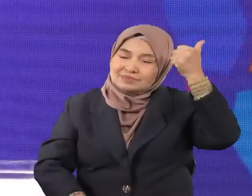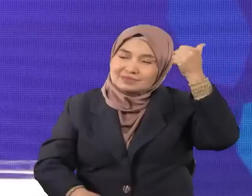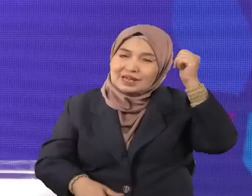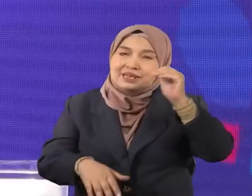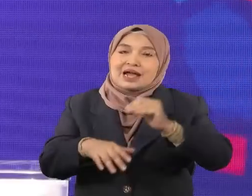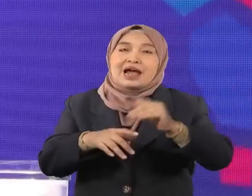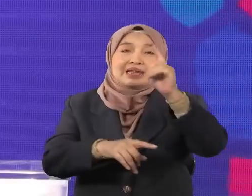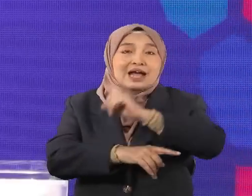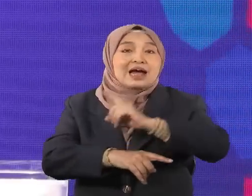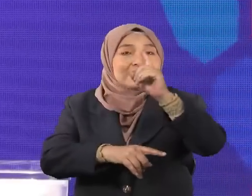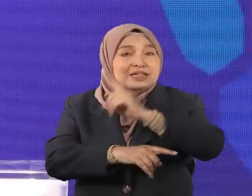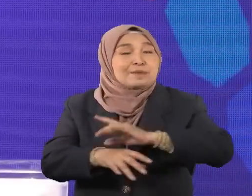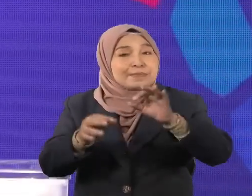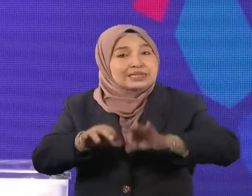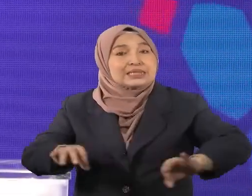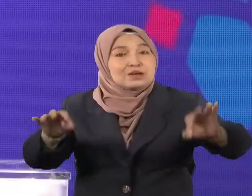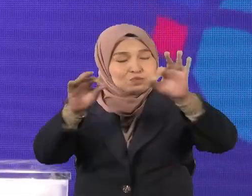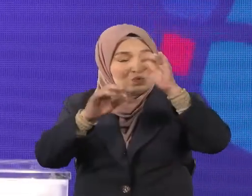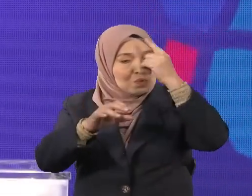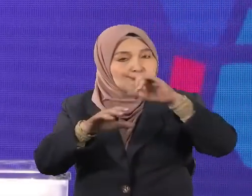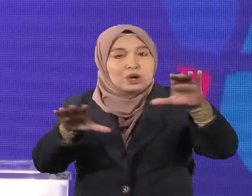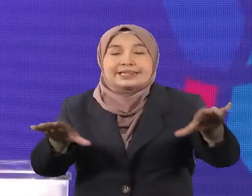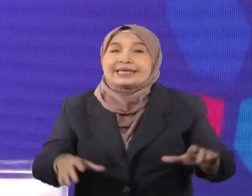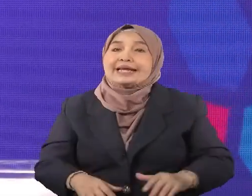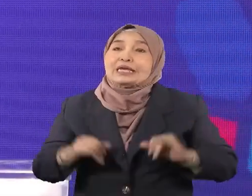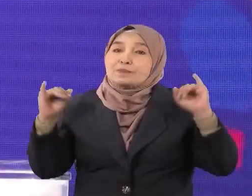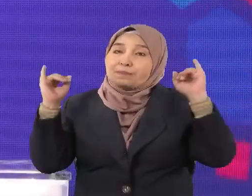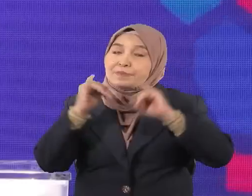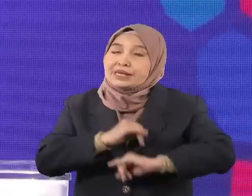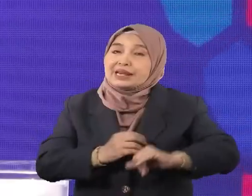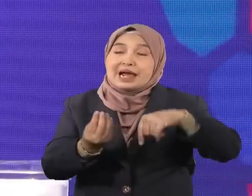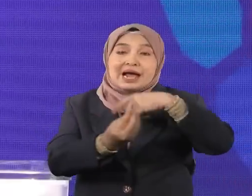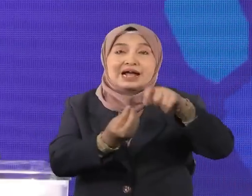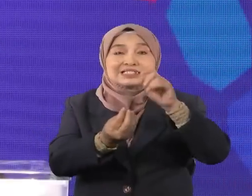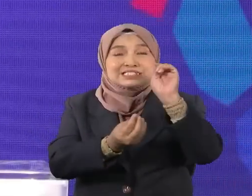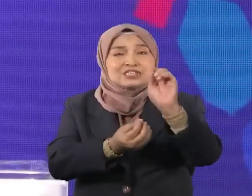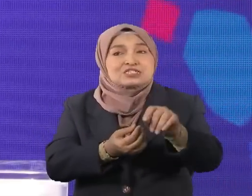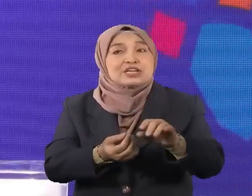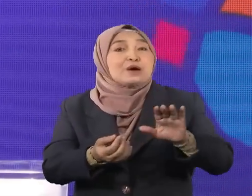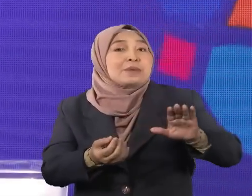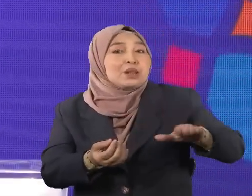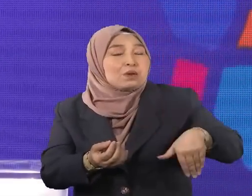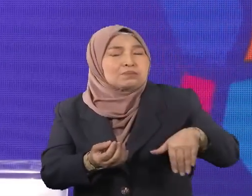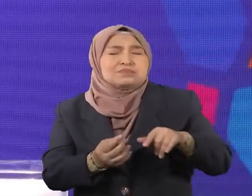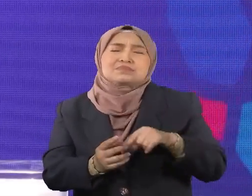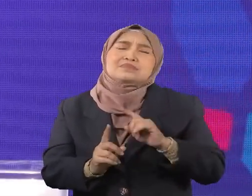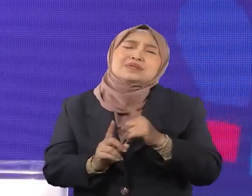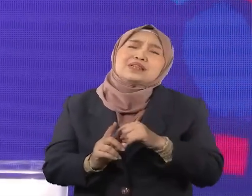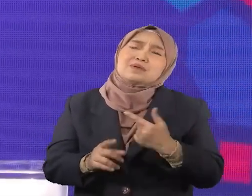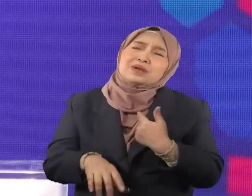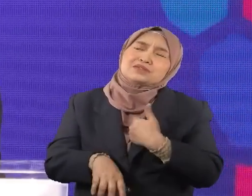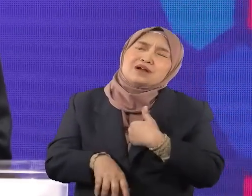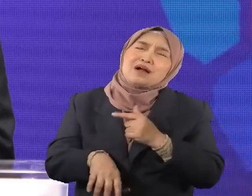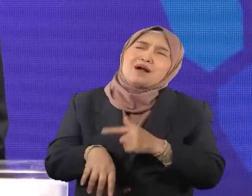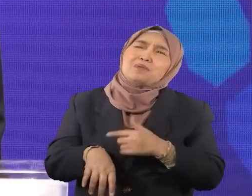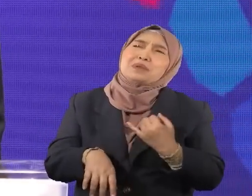penting dalam mengerjakan ibadah haji. Dan bagi yang belum, bila masa saya doakan terus,